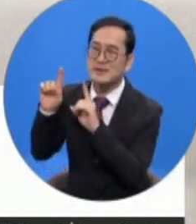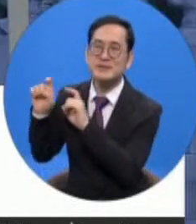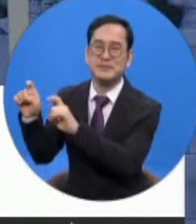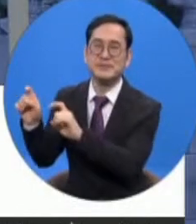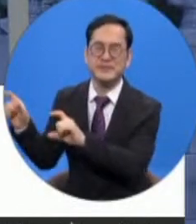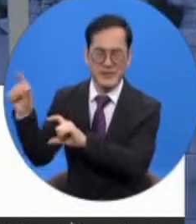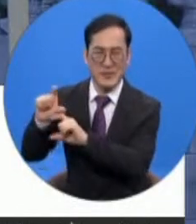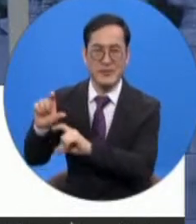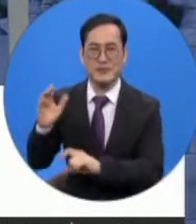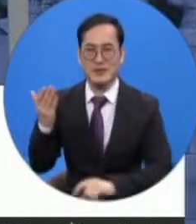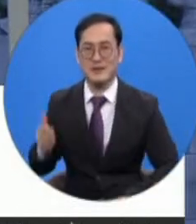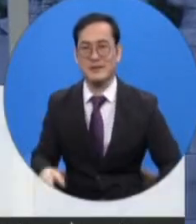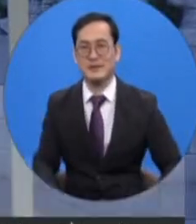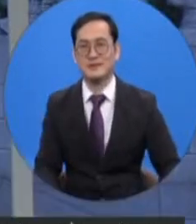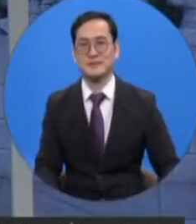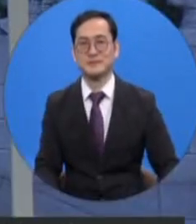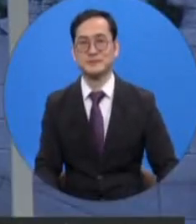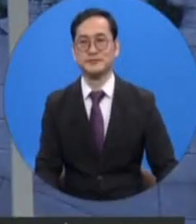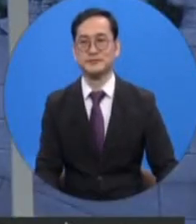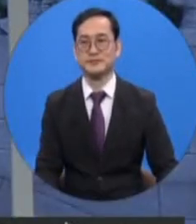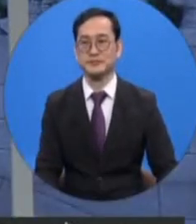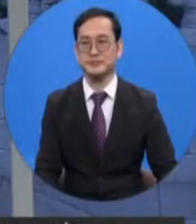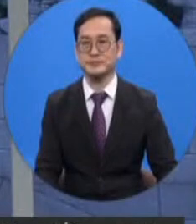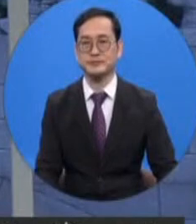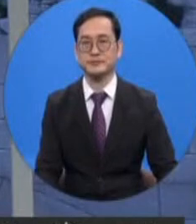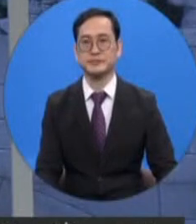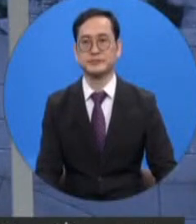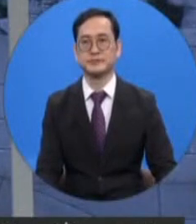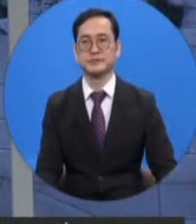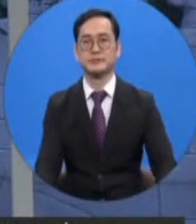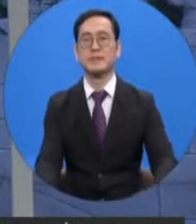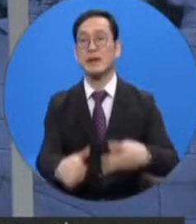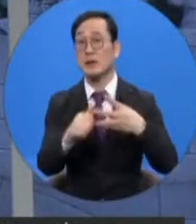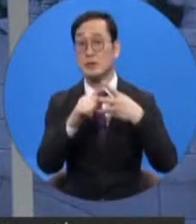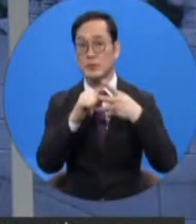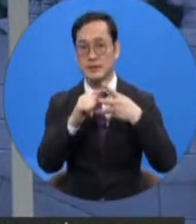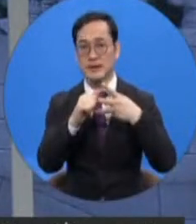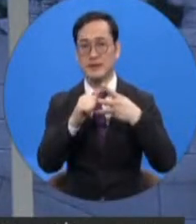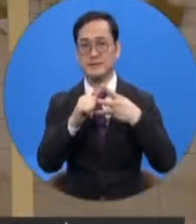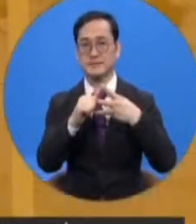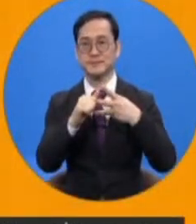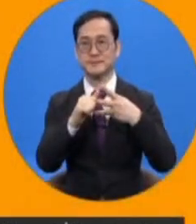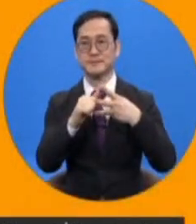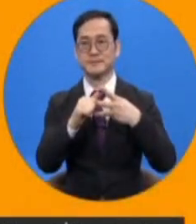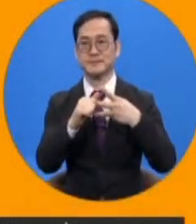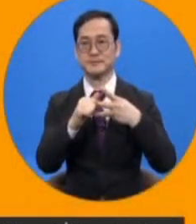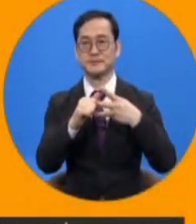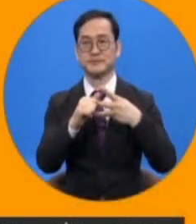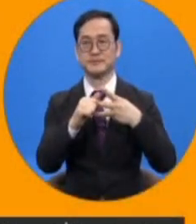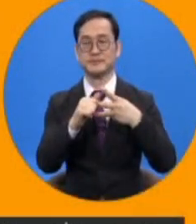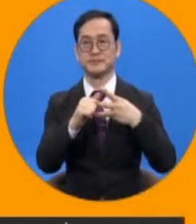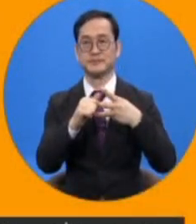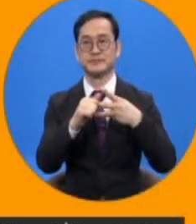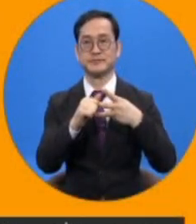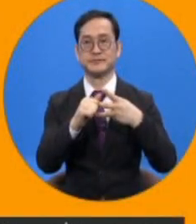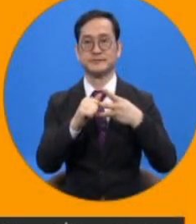본부장의 주장이다라고 정리하겠습니다. 두 번째 아삼 정체 공개하시죠.